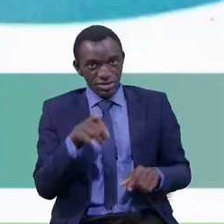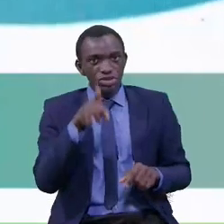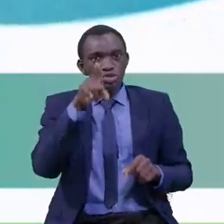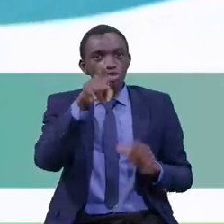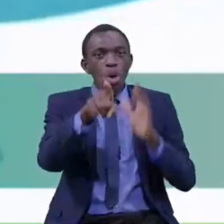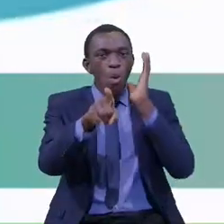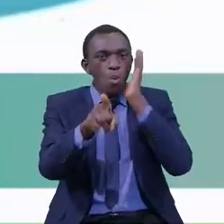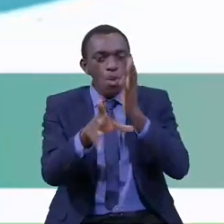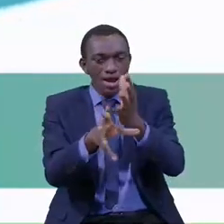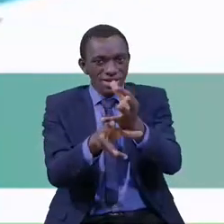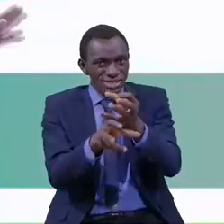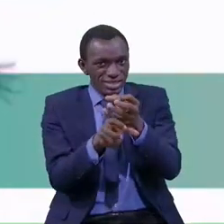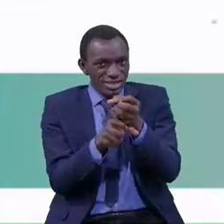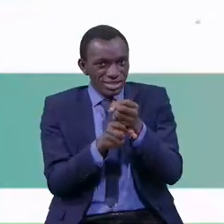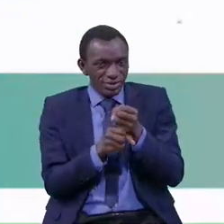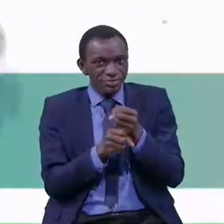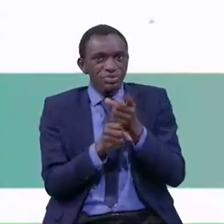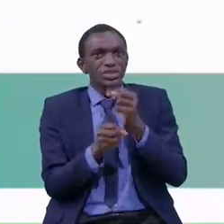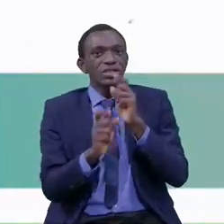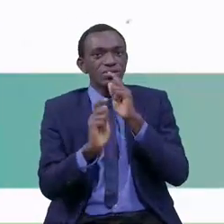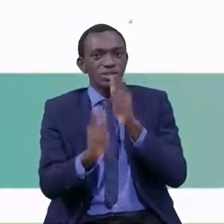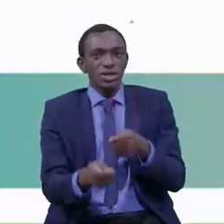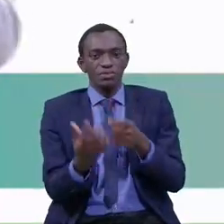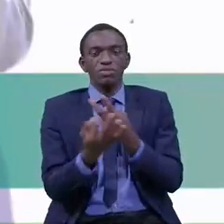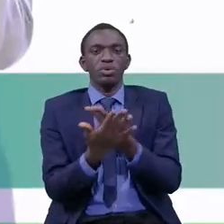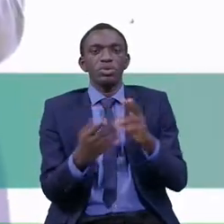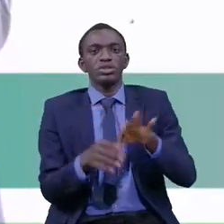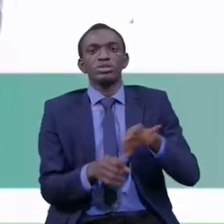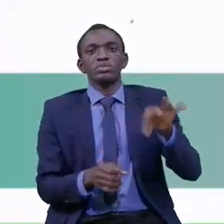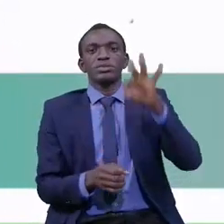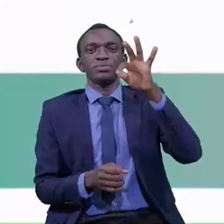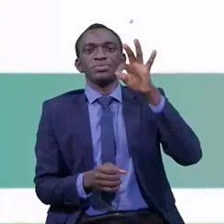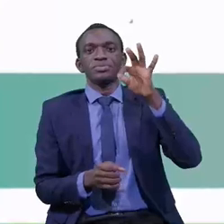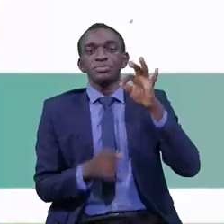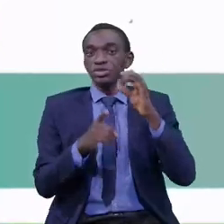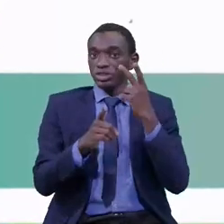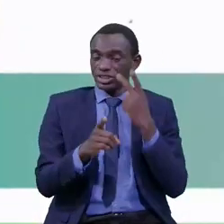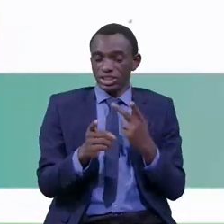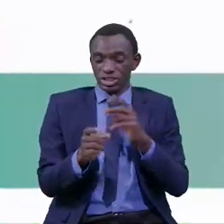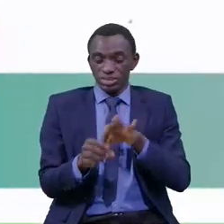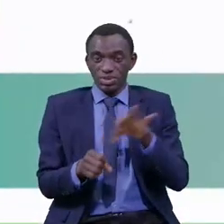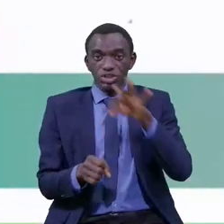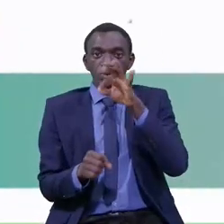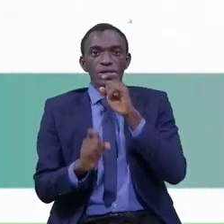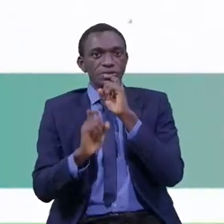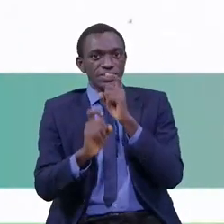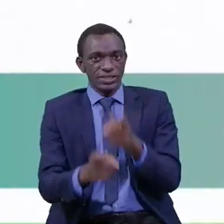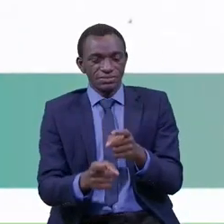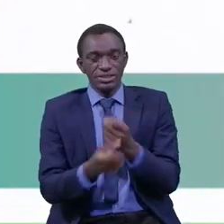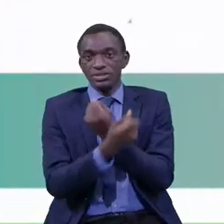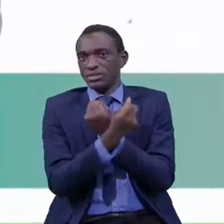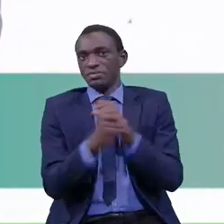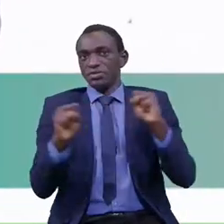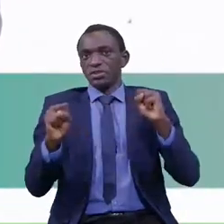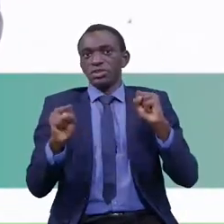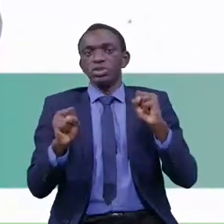Saint-Esprit. Vous recevrez le don du Saint-Esprit, les dons spirituels, le salut,